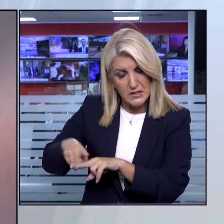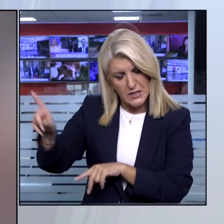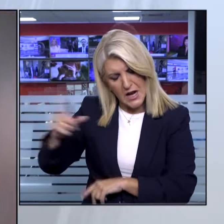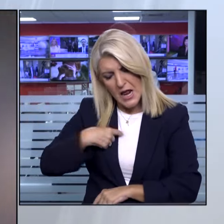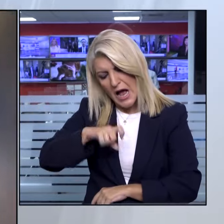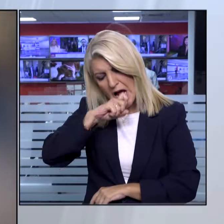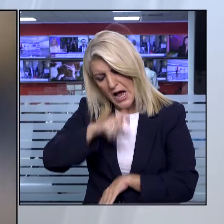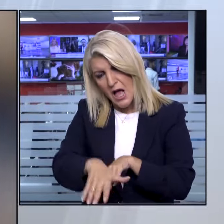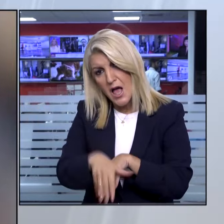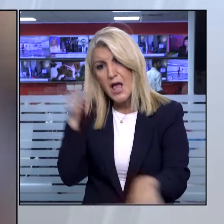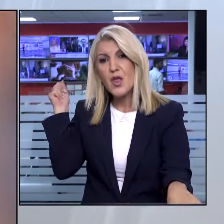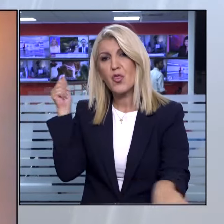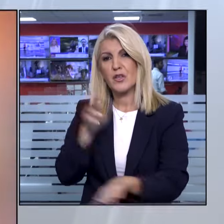Μέχρι τώρα έχουν αναφερθεί 3 τραυματίες. Η Σιητική οργάνωση ανακοίνωσε ότι εκτός από την αεροπορική βάση Ραμάτ